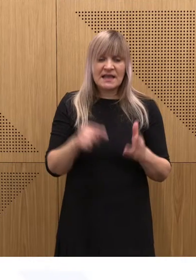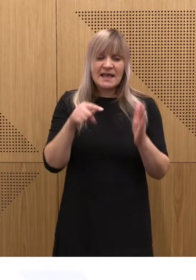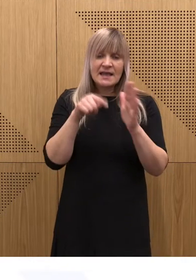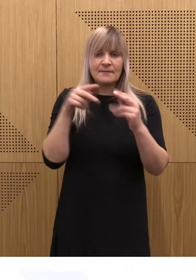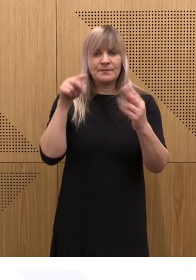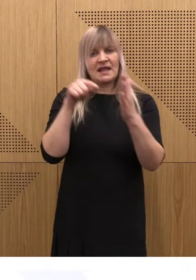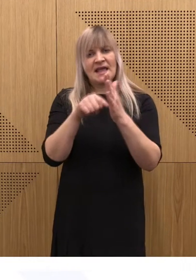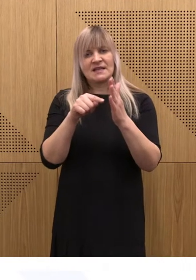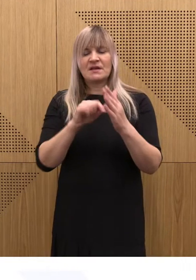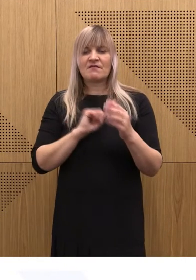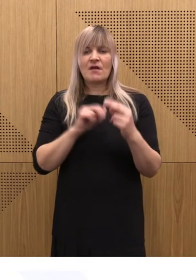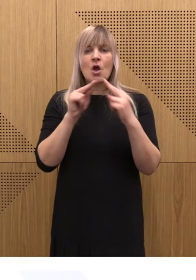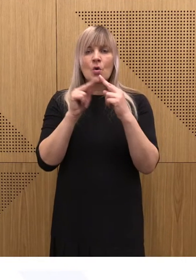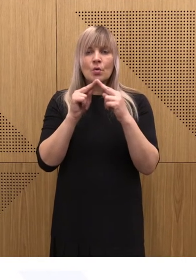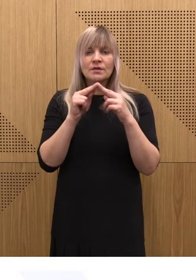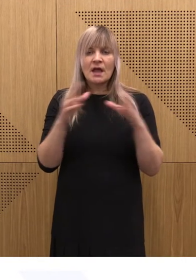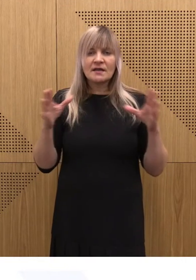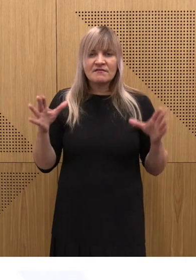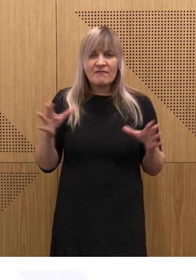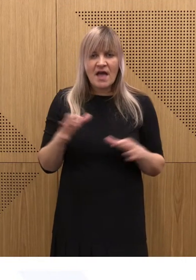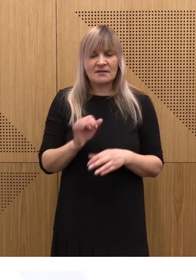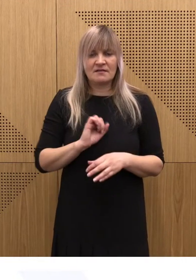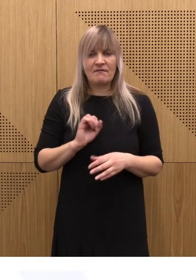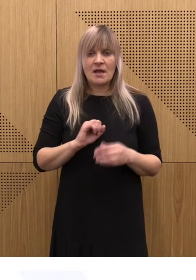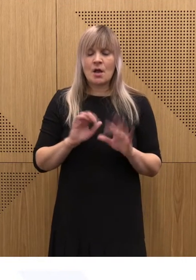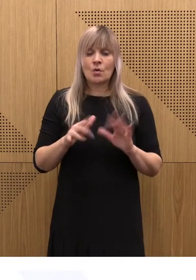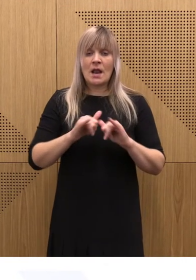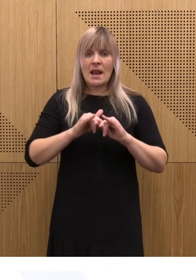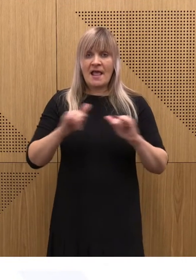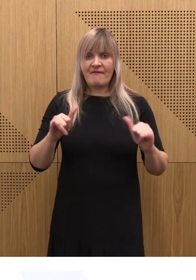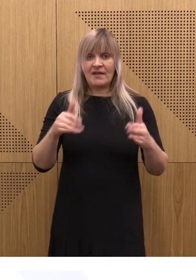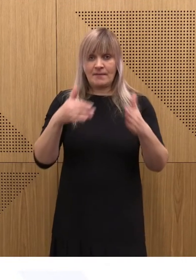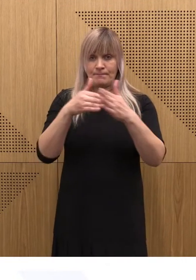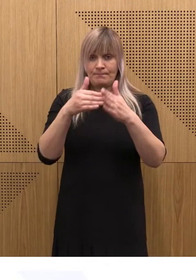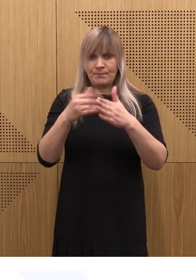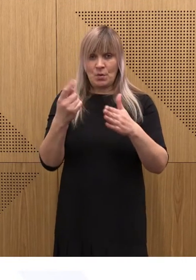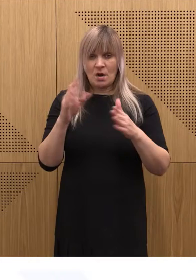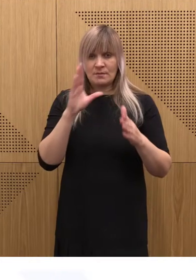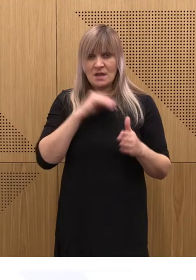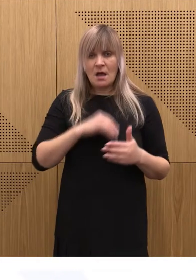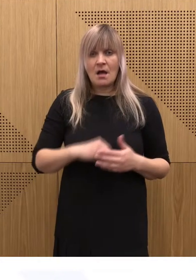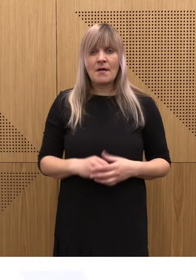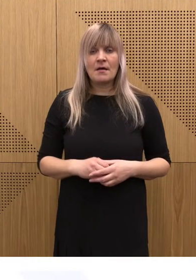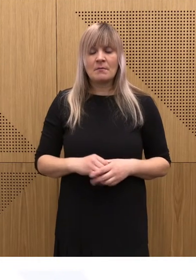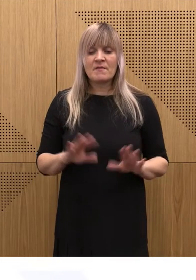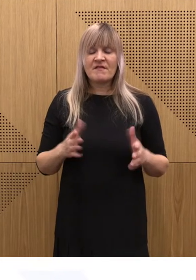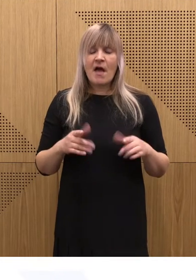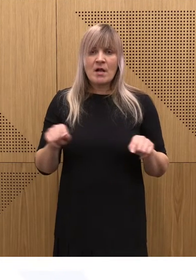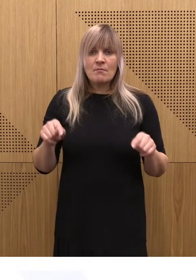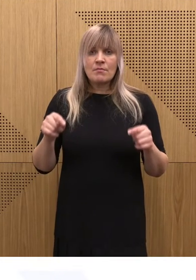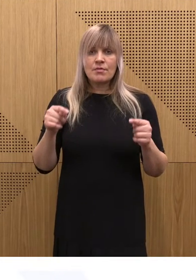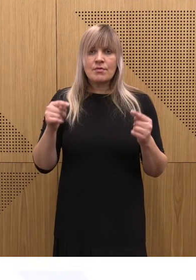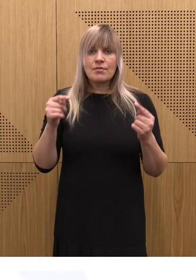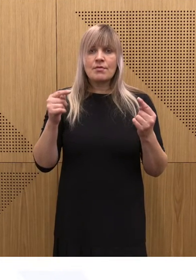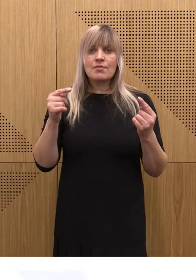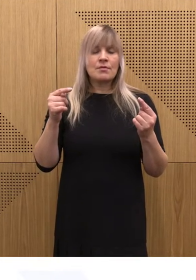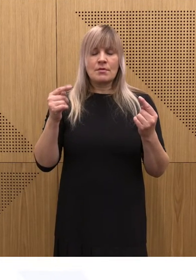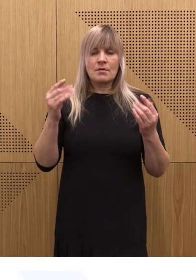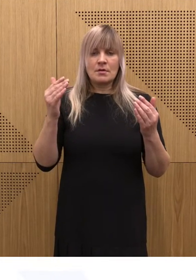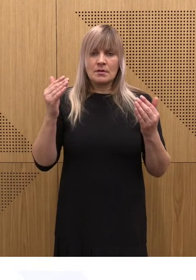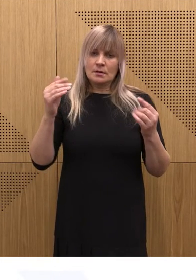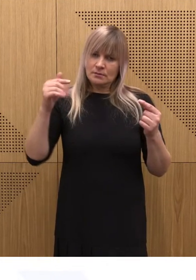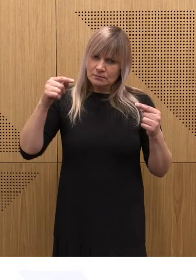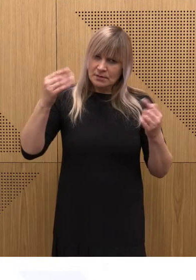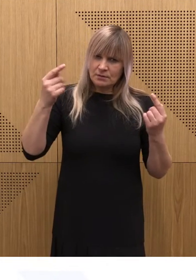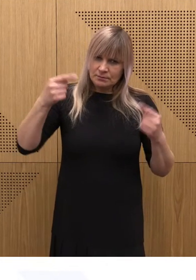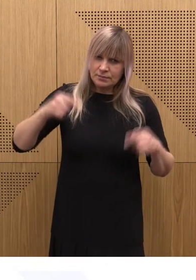kontakte, et kui me saame leviku ikkagi pidama või vähemalt tõusu maha, siis ainukene võimalus on kontakte